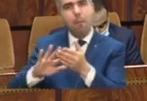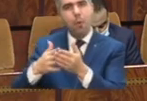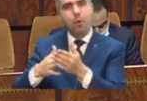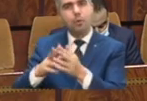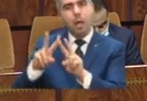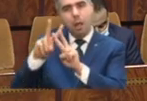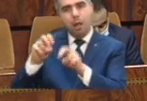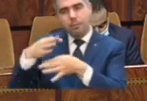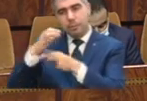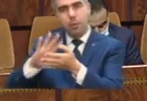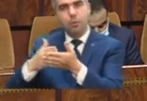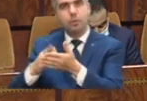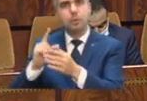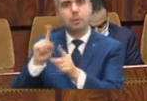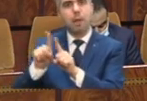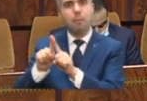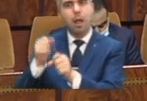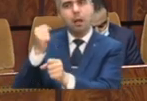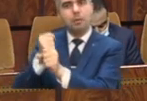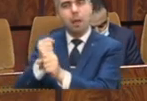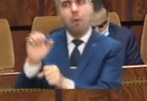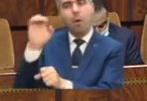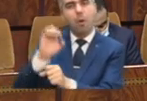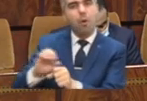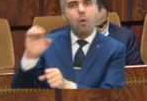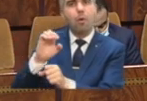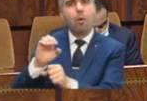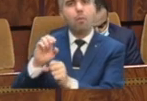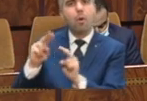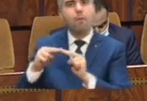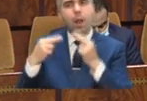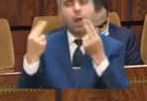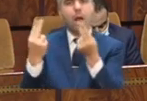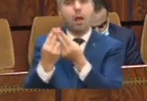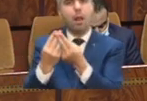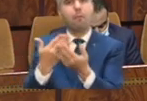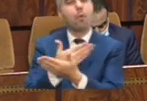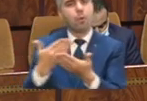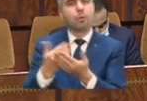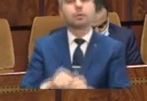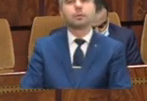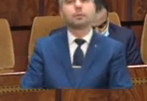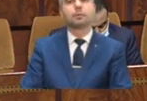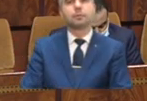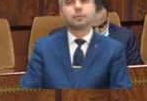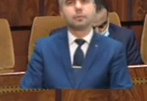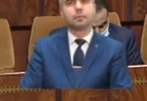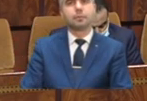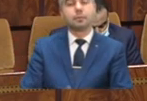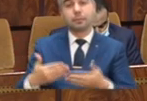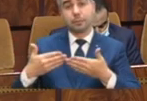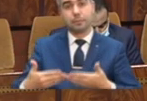والفيزياء من اللي خرجوا على برا ولاو كيشكلوا مجد ديال ديك المناطق اللي مشاو ليها.